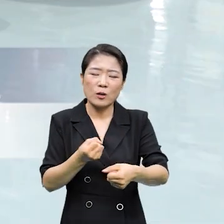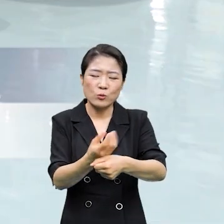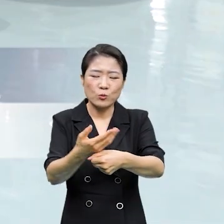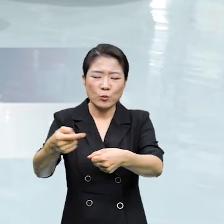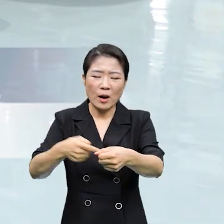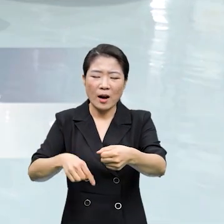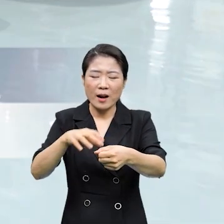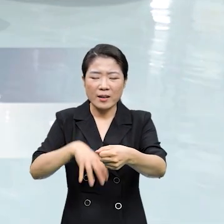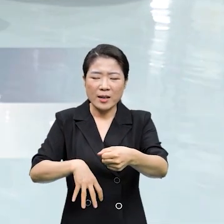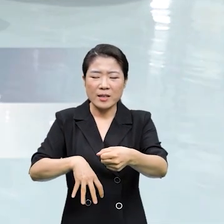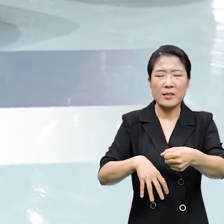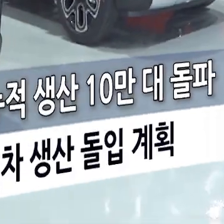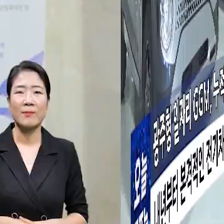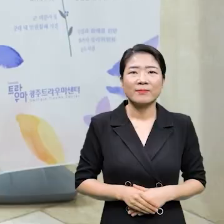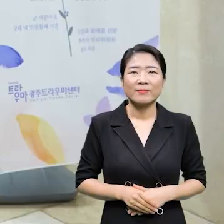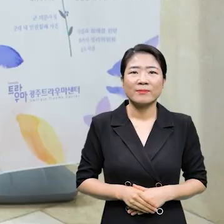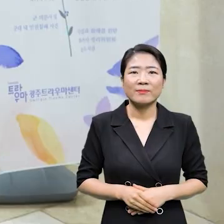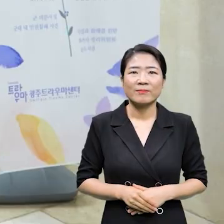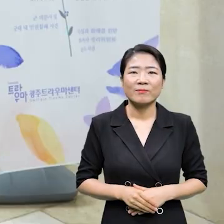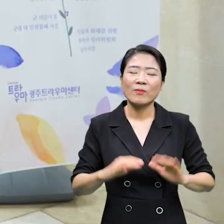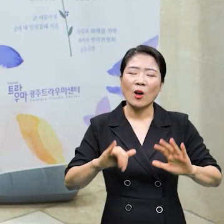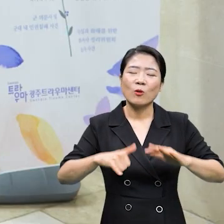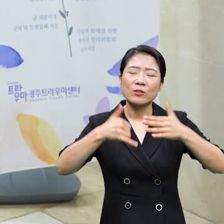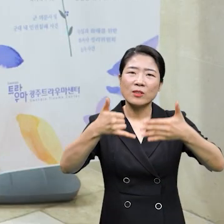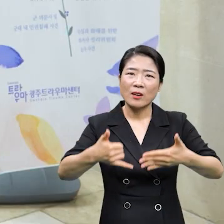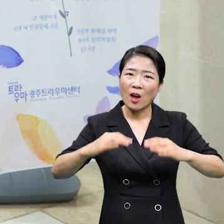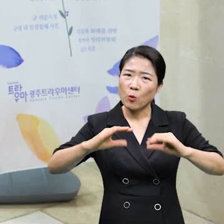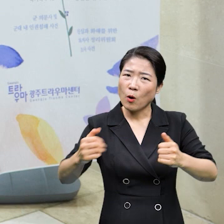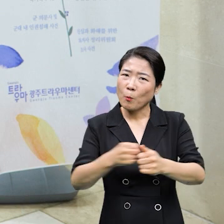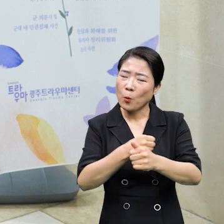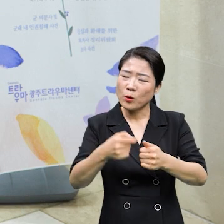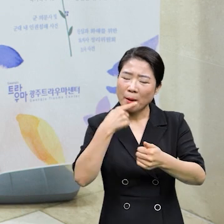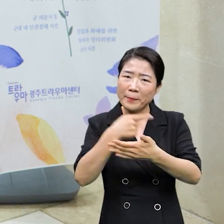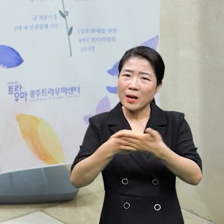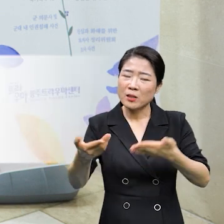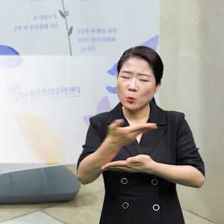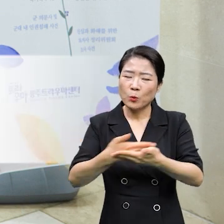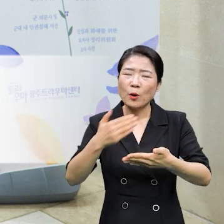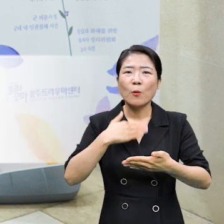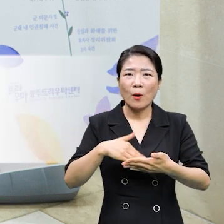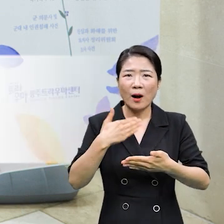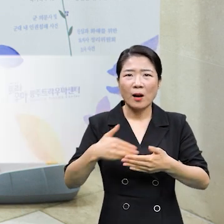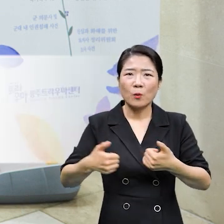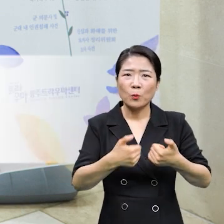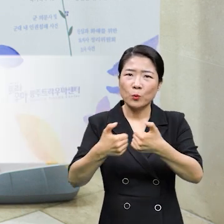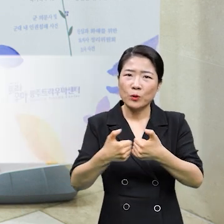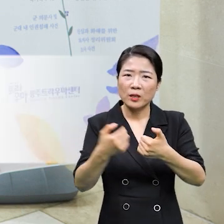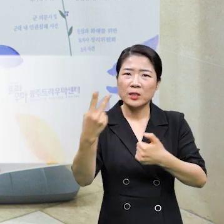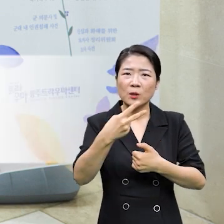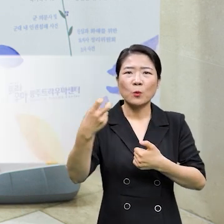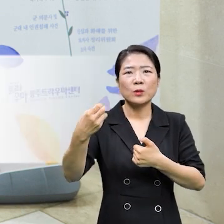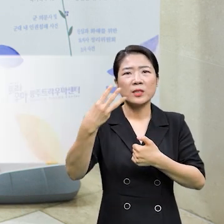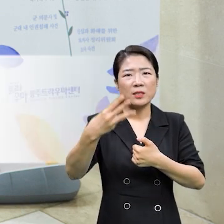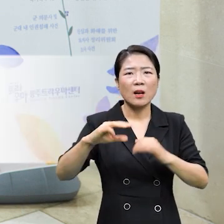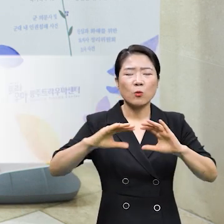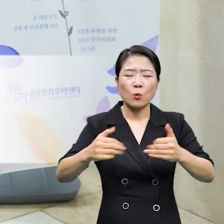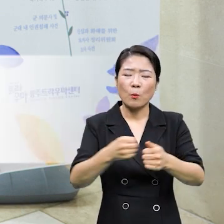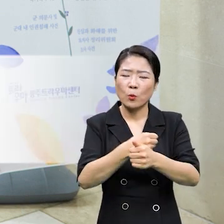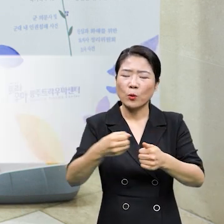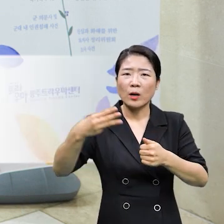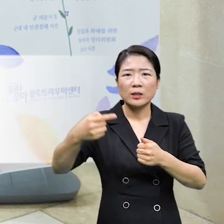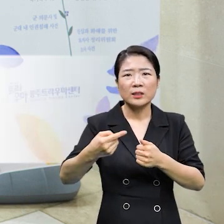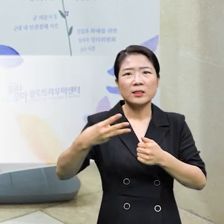등을 기대하고 있습니다. 전 세계 국가폭력 피해를 공유하고 논의하는 2023 국가폭력과